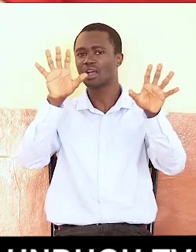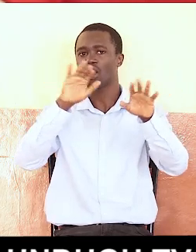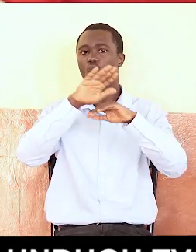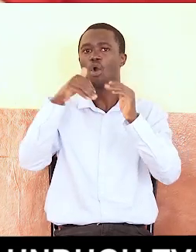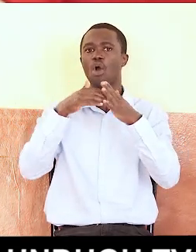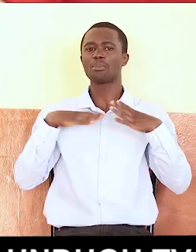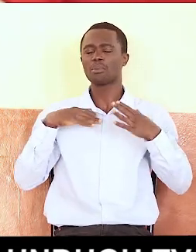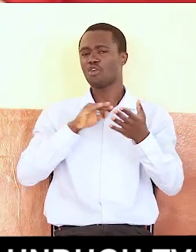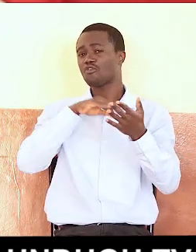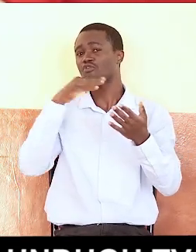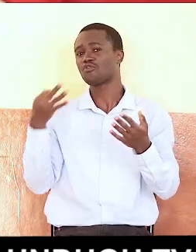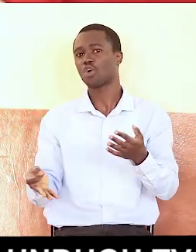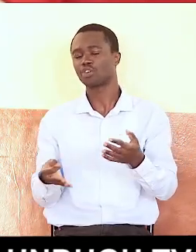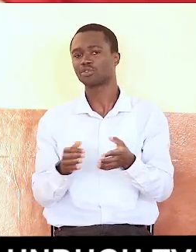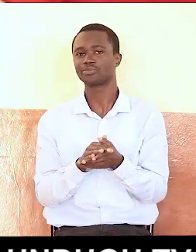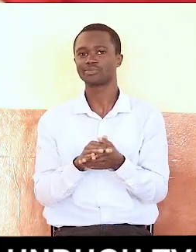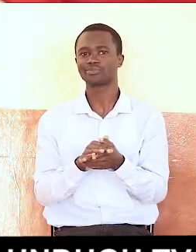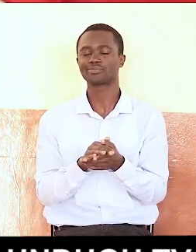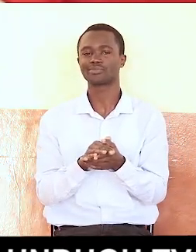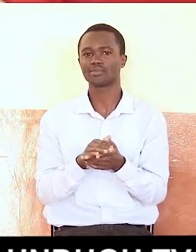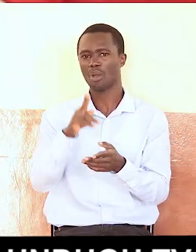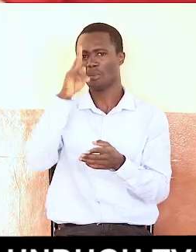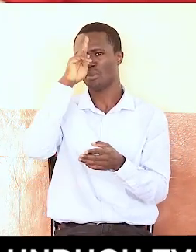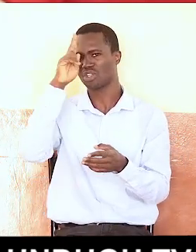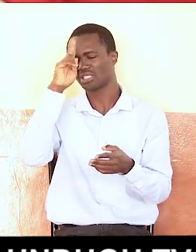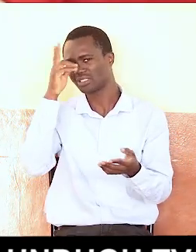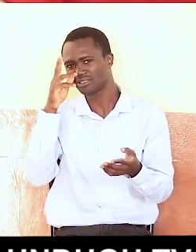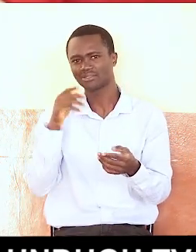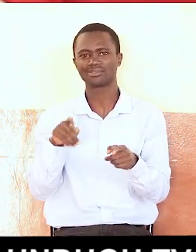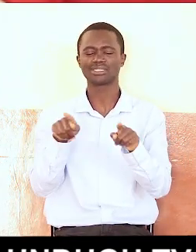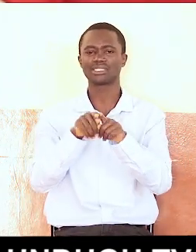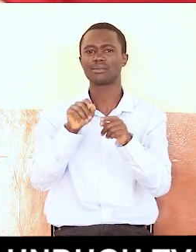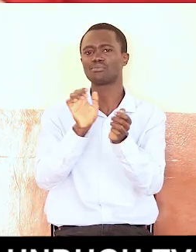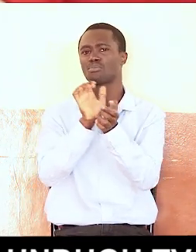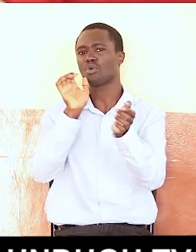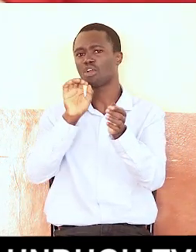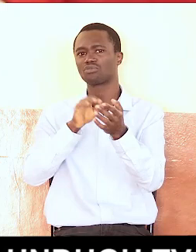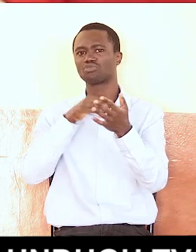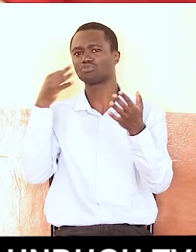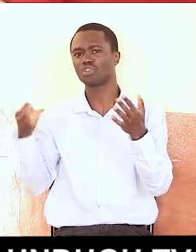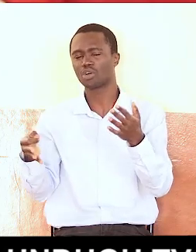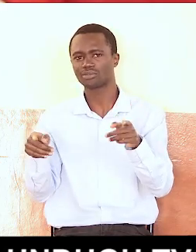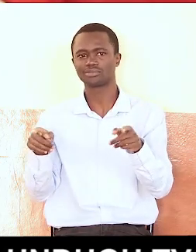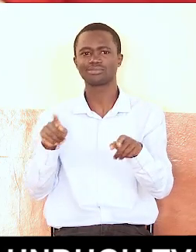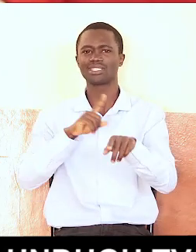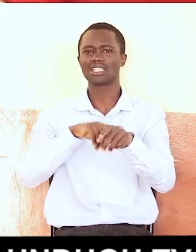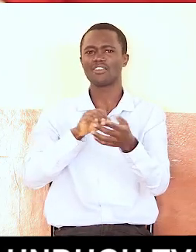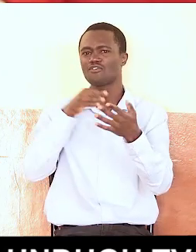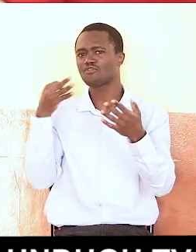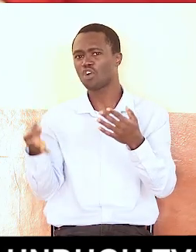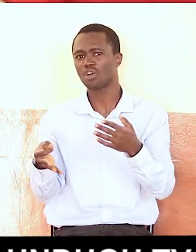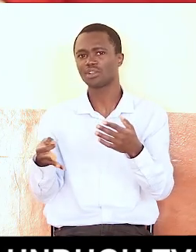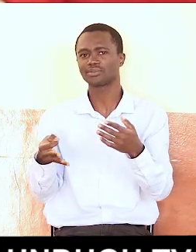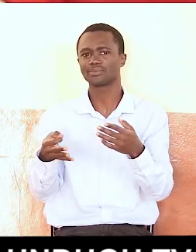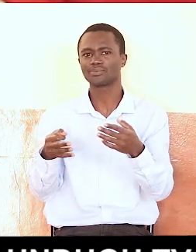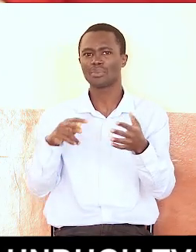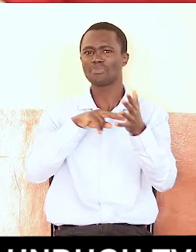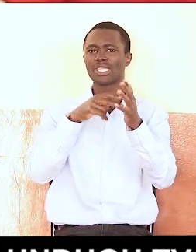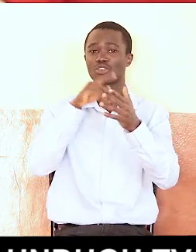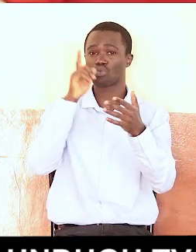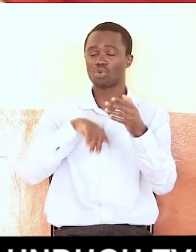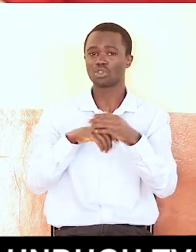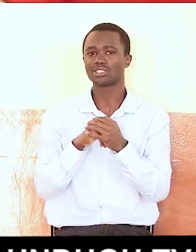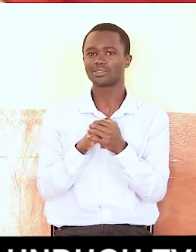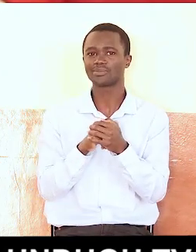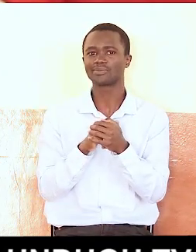mmoja alianguka chini, askari wake na yeye. Na hapo katika kuanguka chini, maana yake